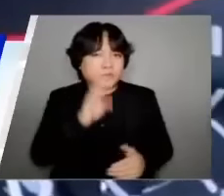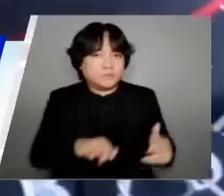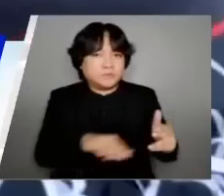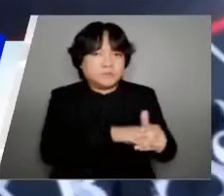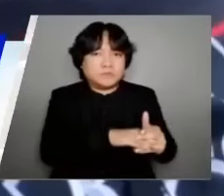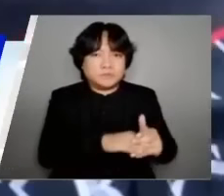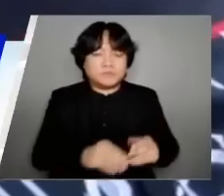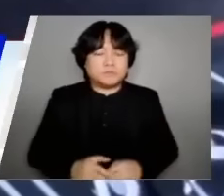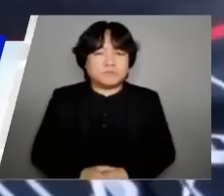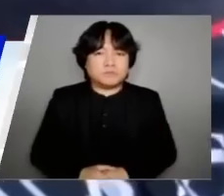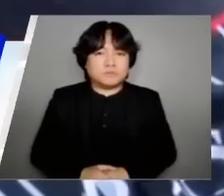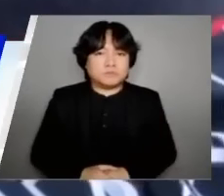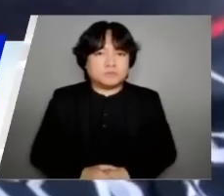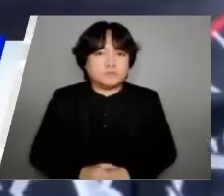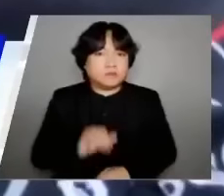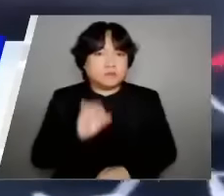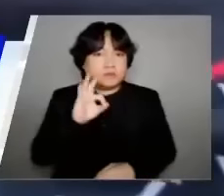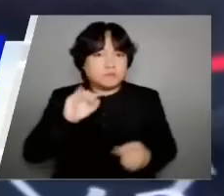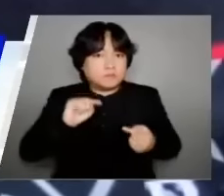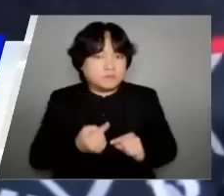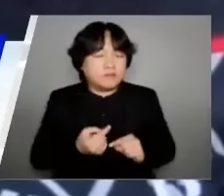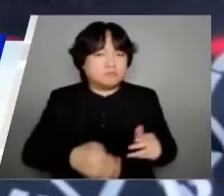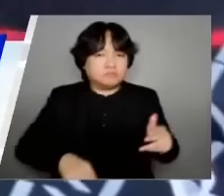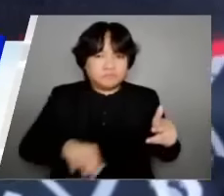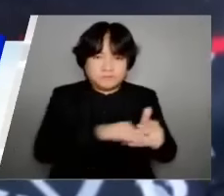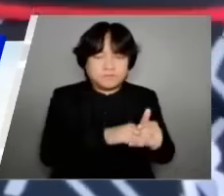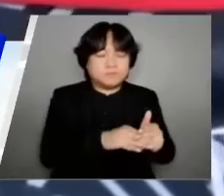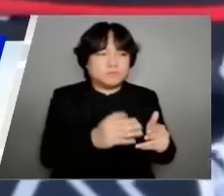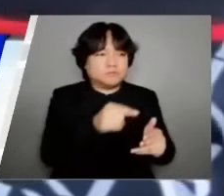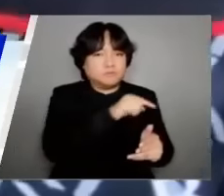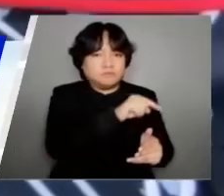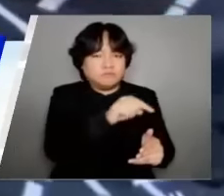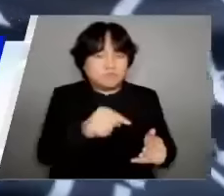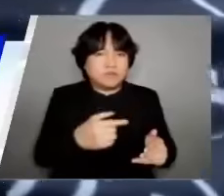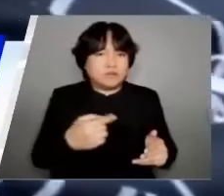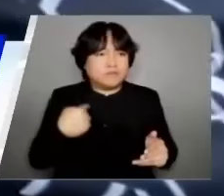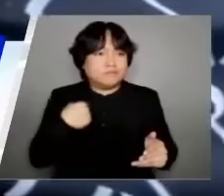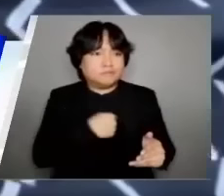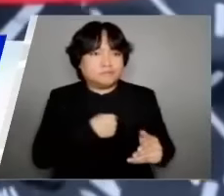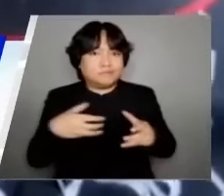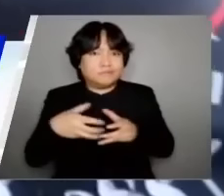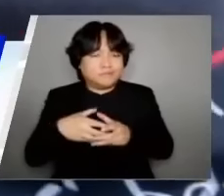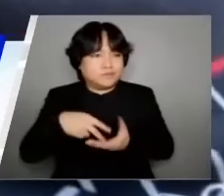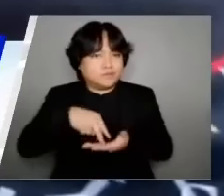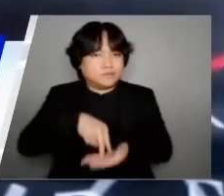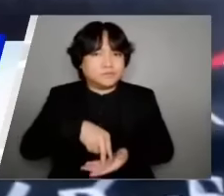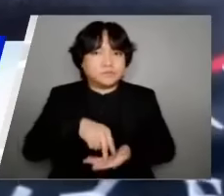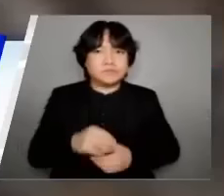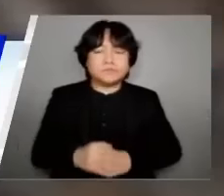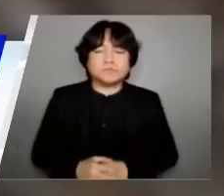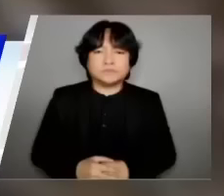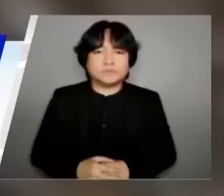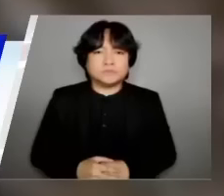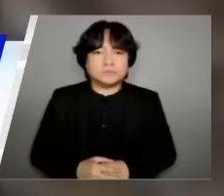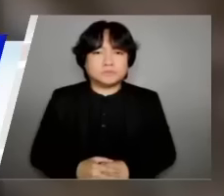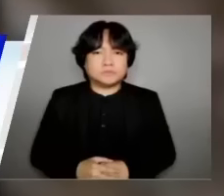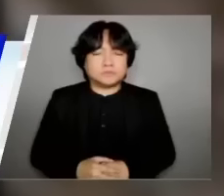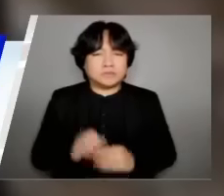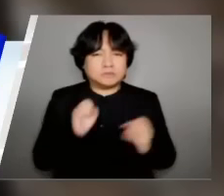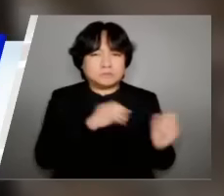ako dito. Hindi naman kami nagpipilit dito. Dito lang kami. Nakatayo lang kami dito, ha? Huwag niyo ako yung ulak. Sa